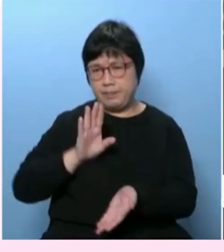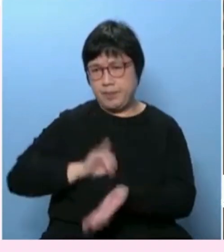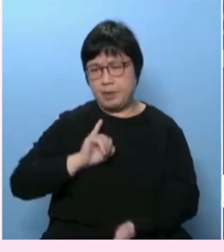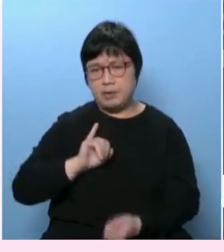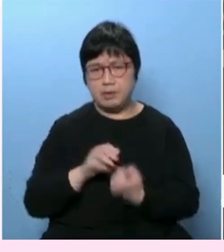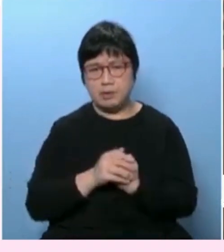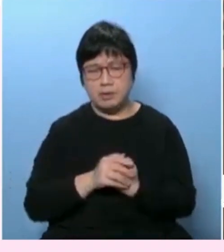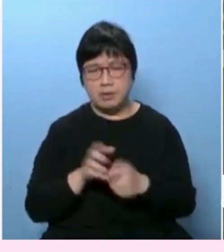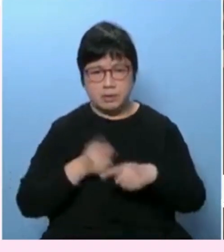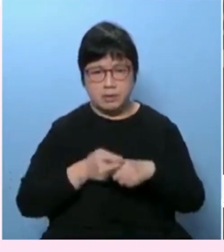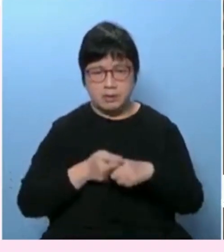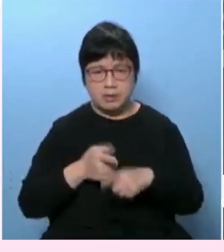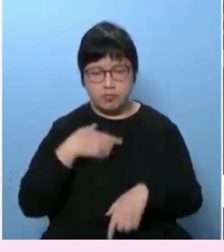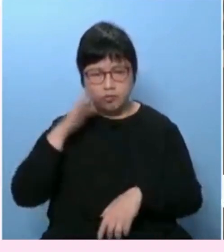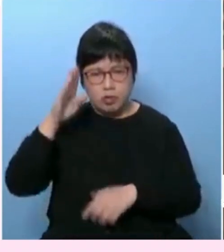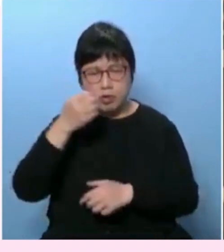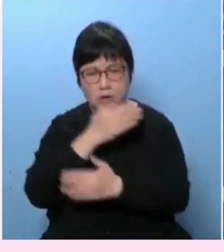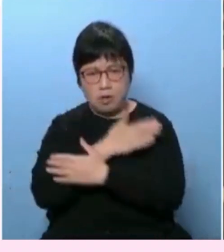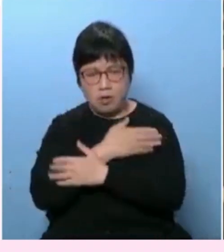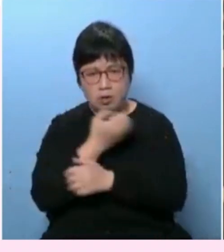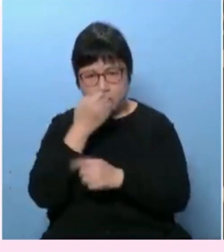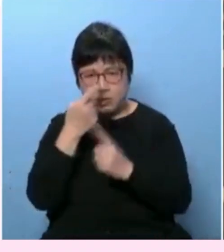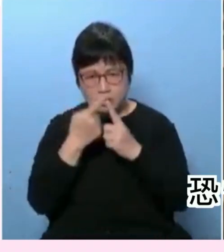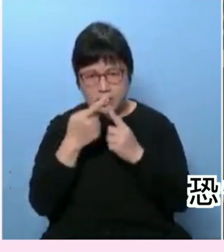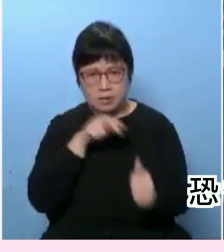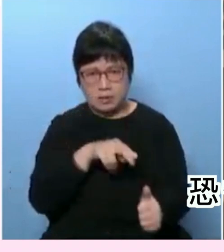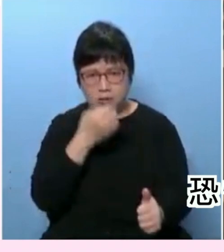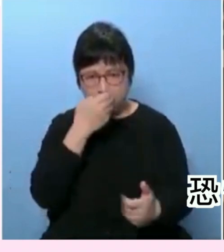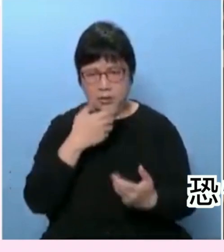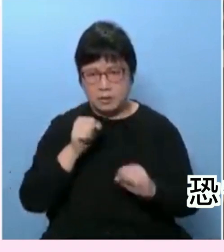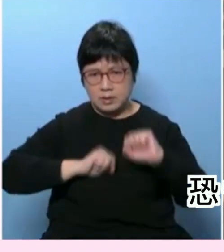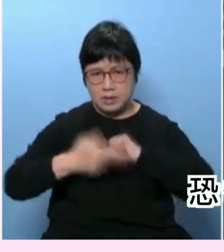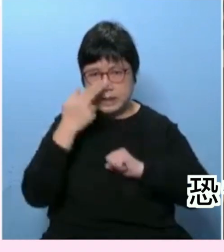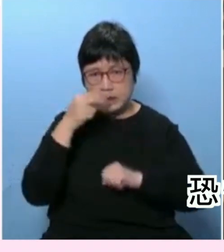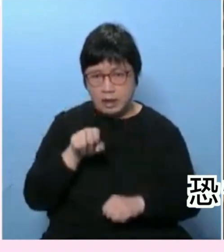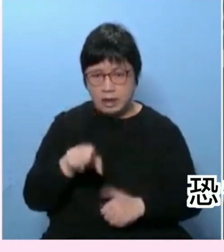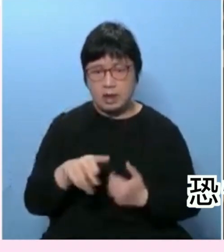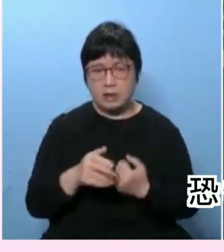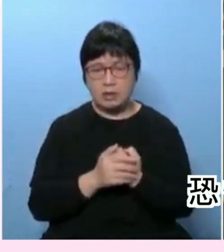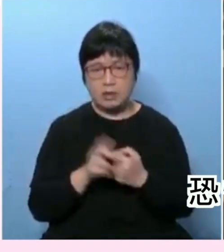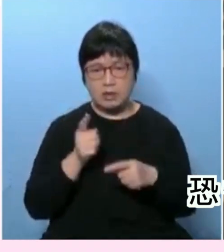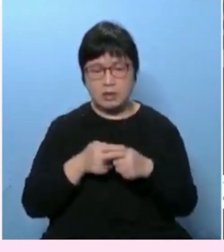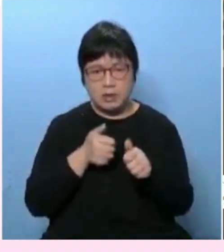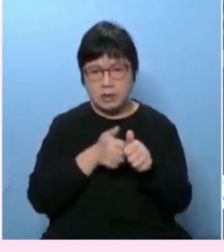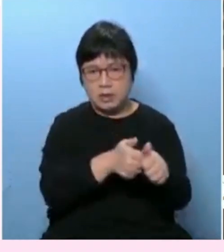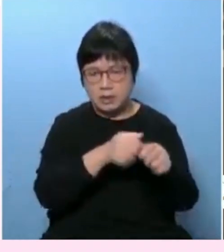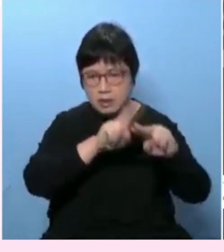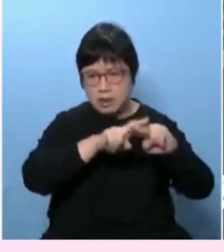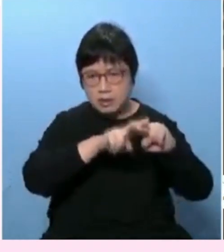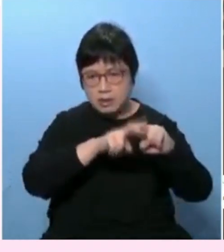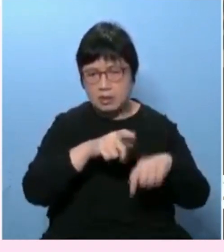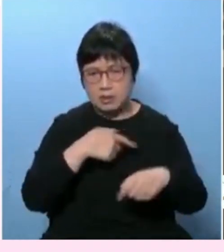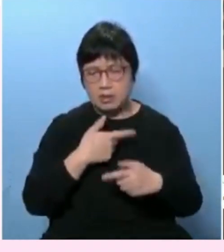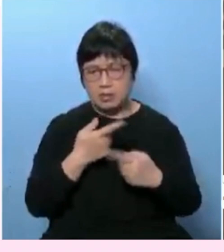所以你話就算真係將來國或者自講到咧，呢種態度唔改嘅話咧，恐怕我哋遠遠都唔能夠追到我哋國家嘅令到市民